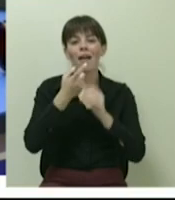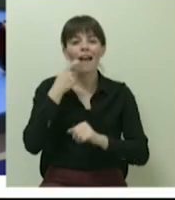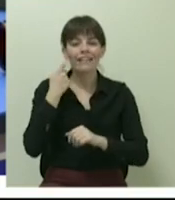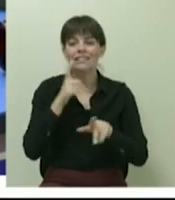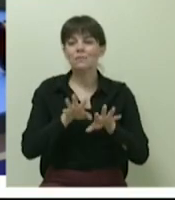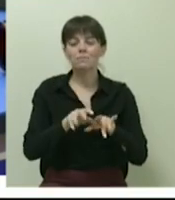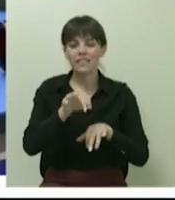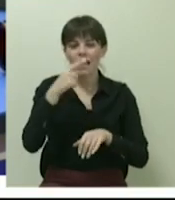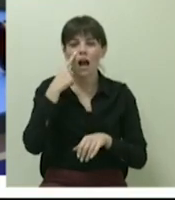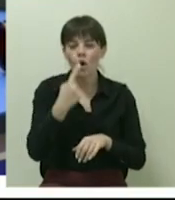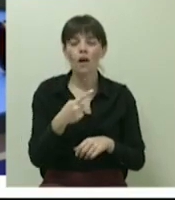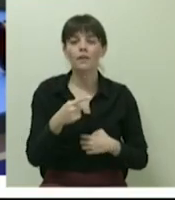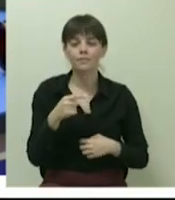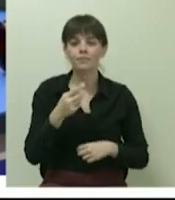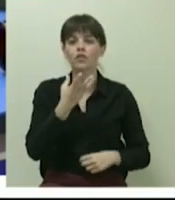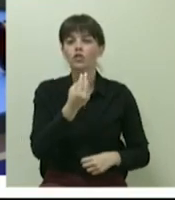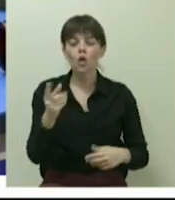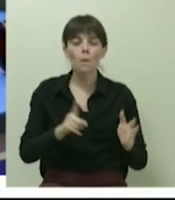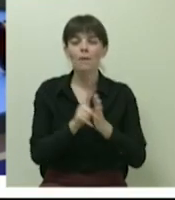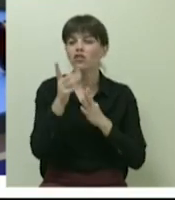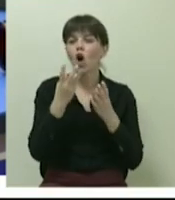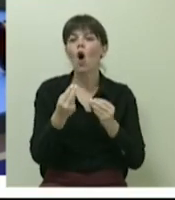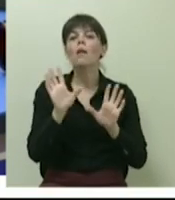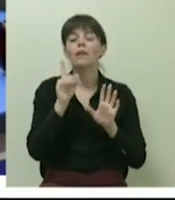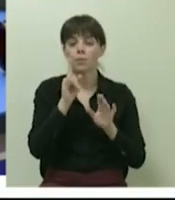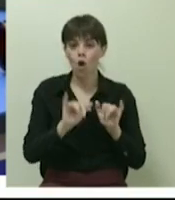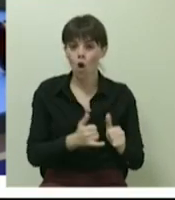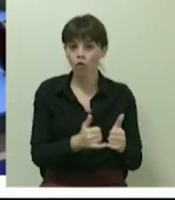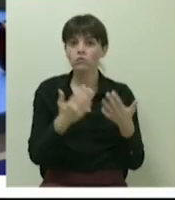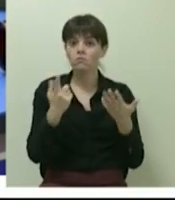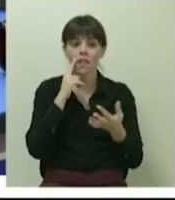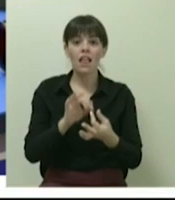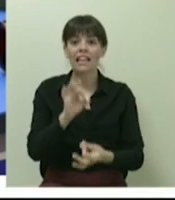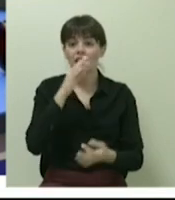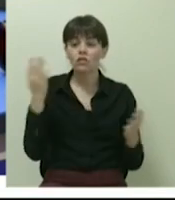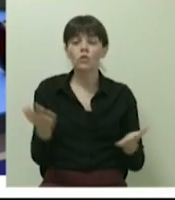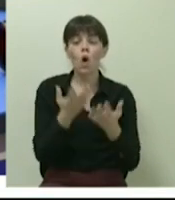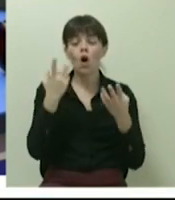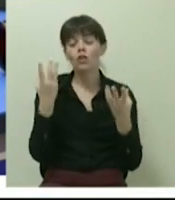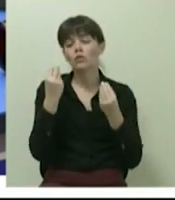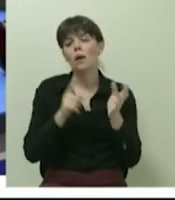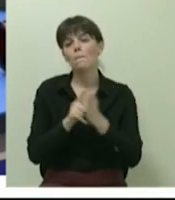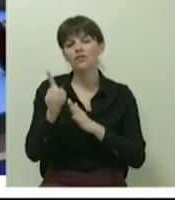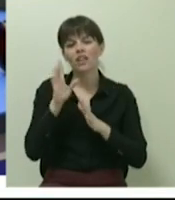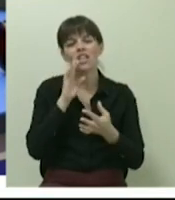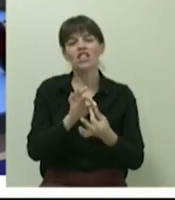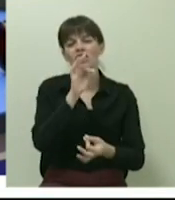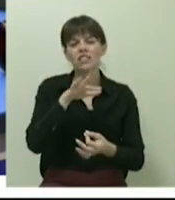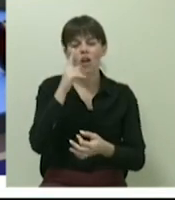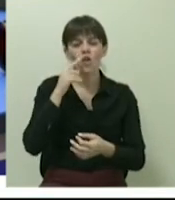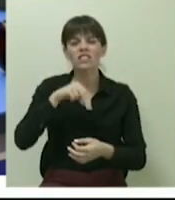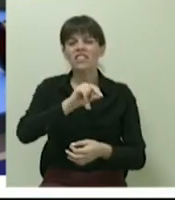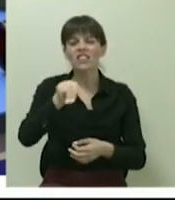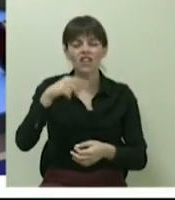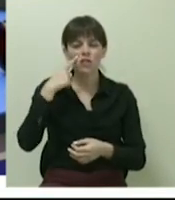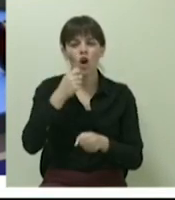bilgisayarların çok başarılı olamadığı bir oyun. Artık insanlardan çok daha iyi oynuyoruz. Artık hiçbir insanın satrançta, Go'da